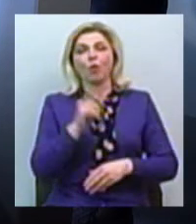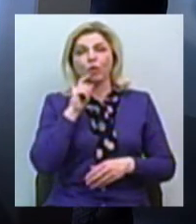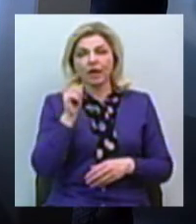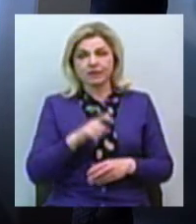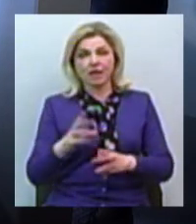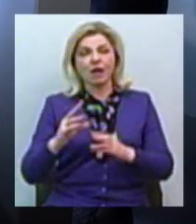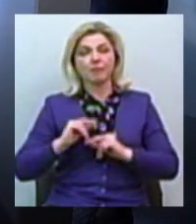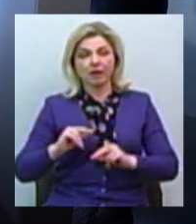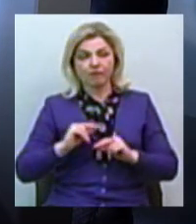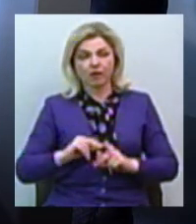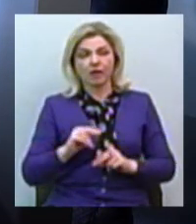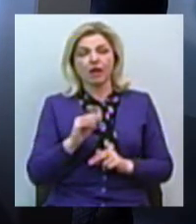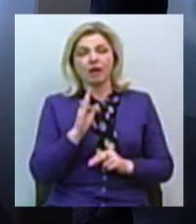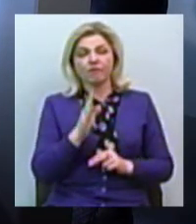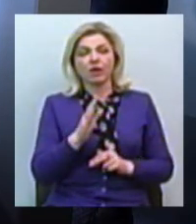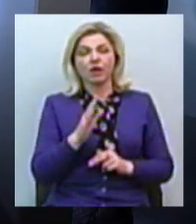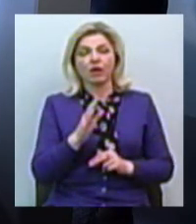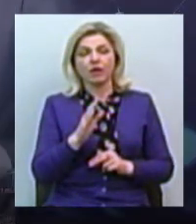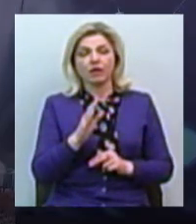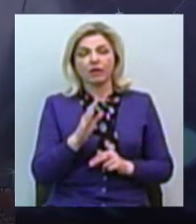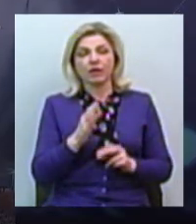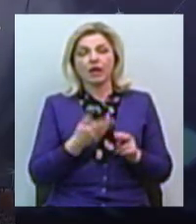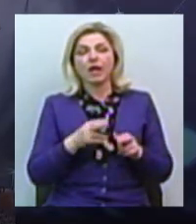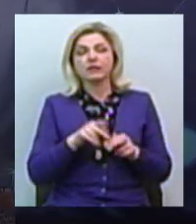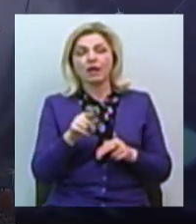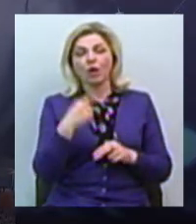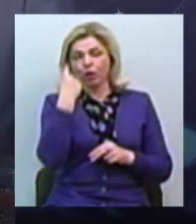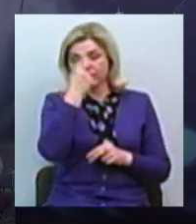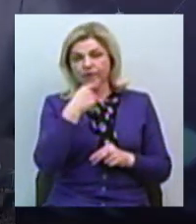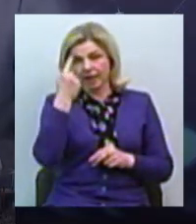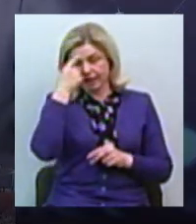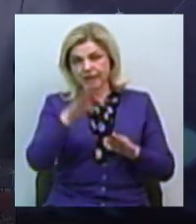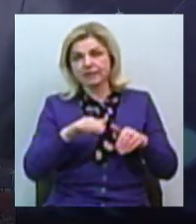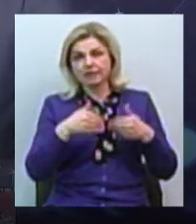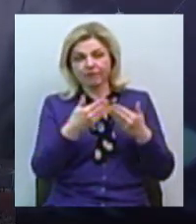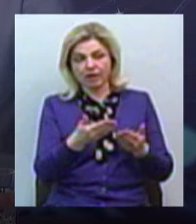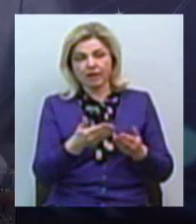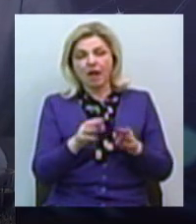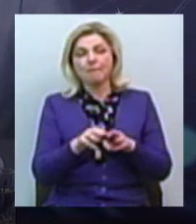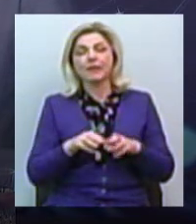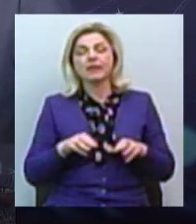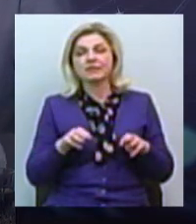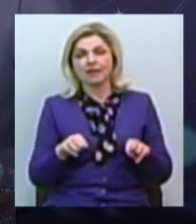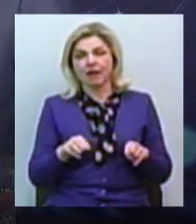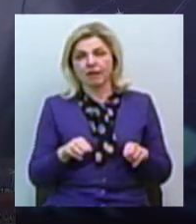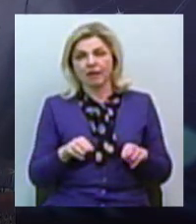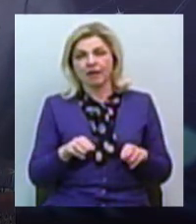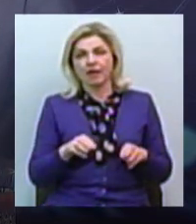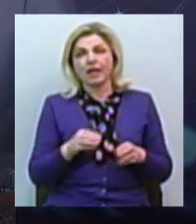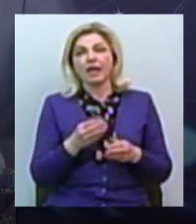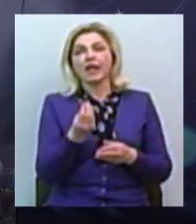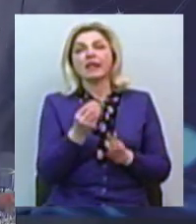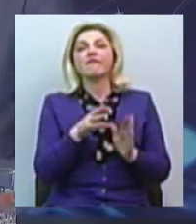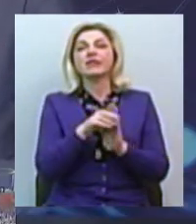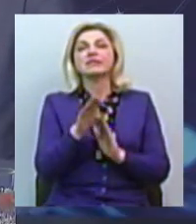так, на англійському Polish Ukrainian Startup Bridge – це особиста ініціатива минулого міністра інвестицій та